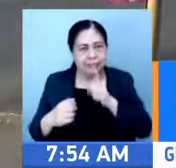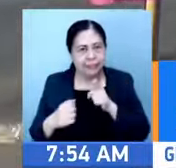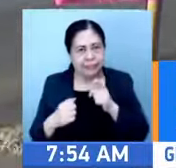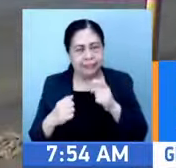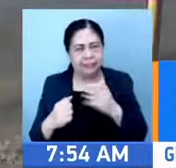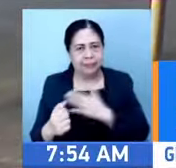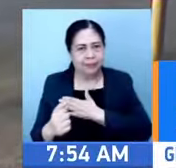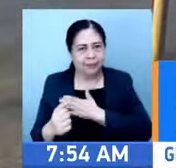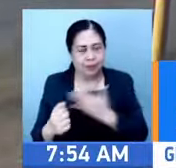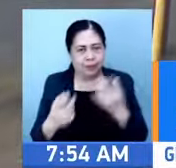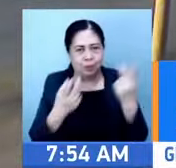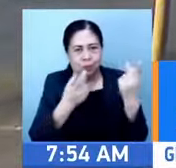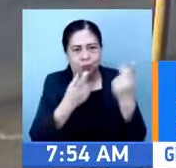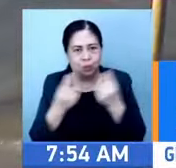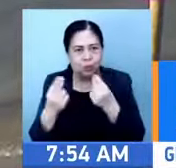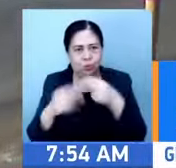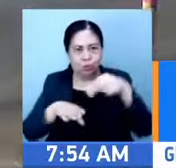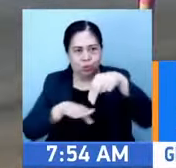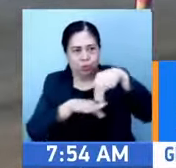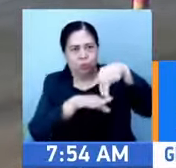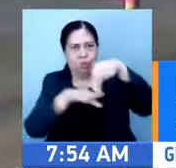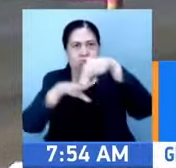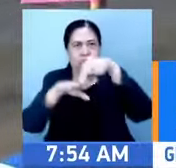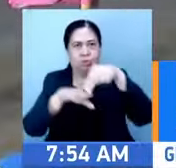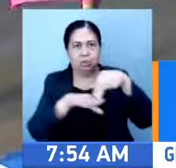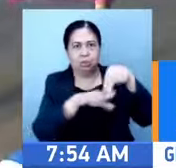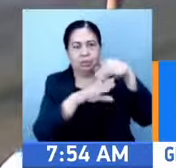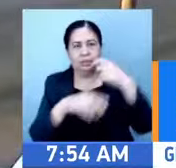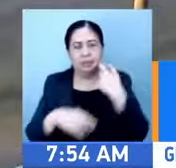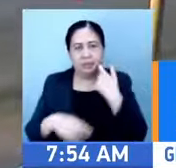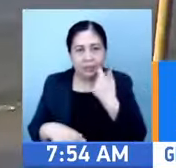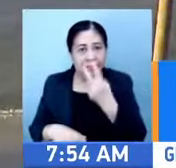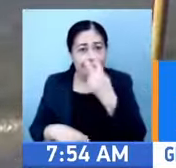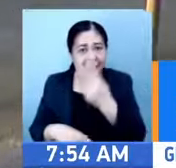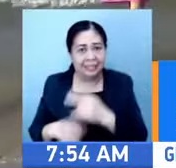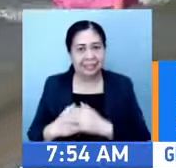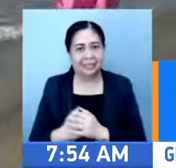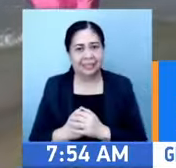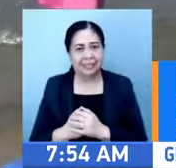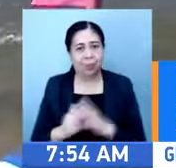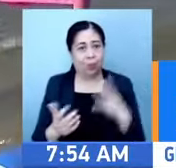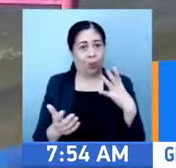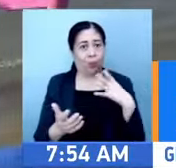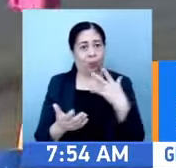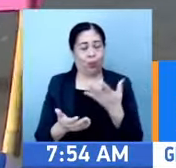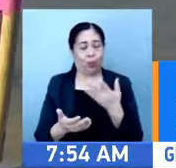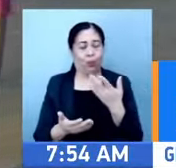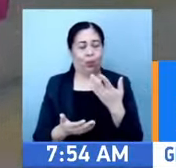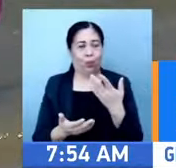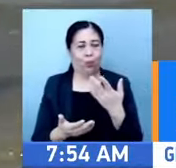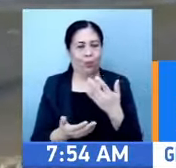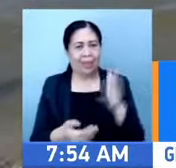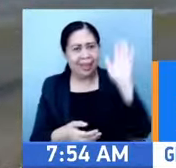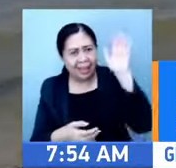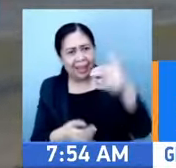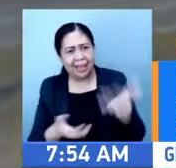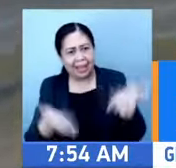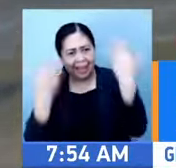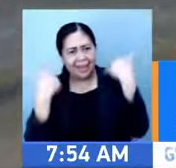the flyboard challenge. Kung kanina mga kapuso nakita nyo, ito na pala, wait lang, si Jensen, Mare! Umangat ka na! Let's go!